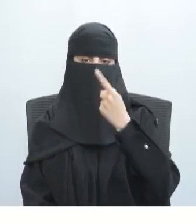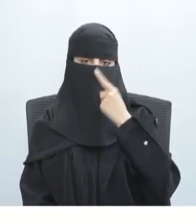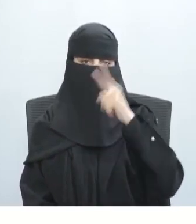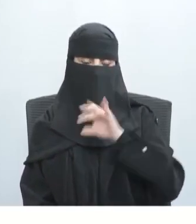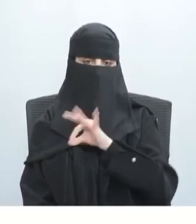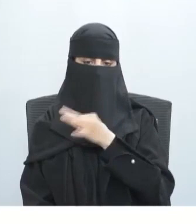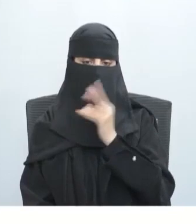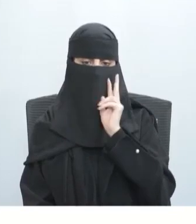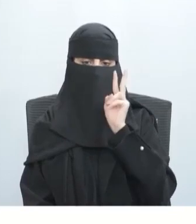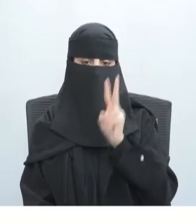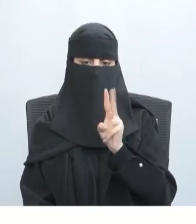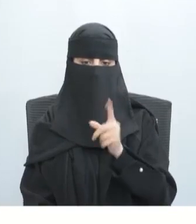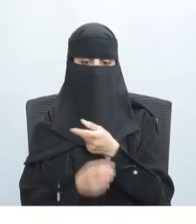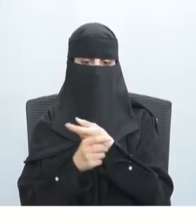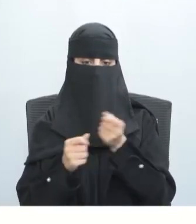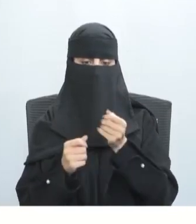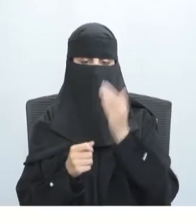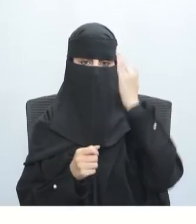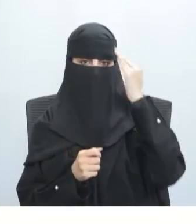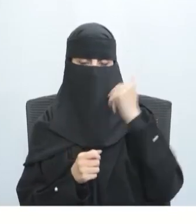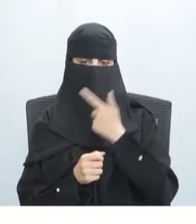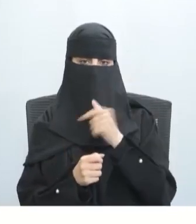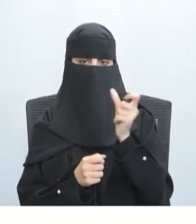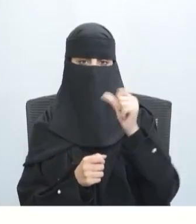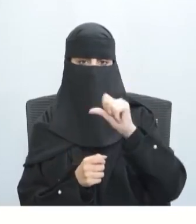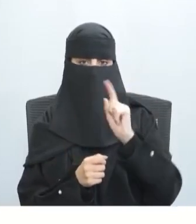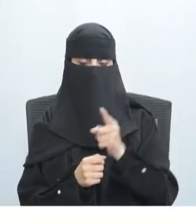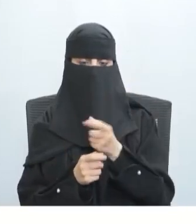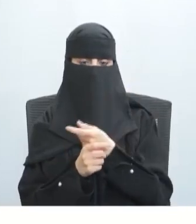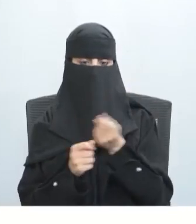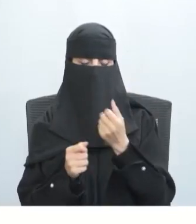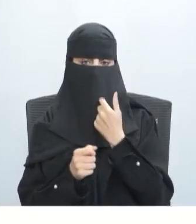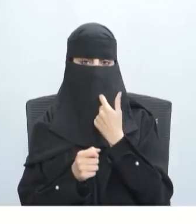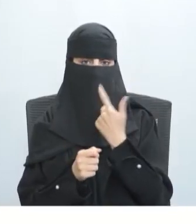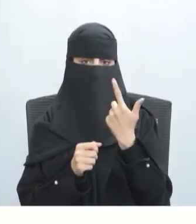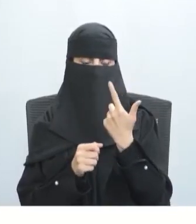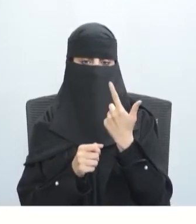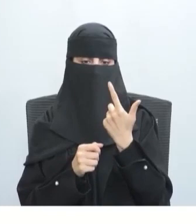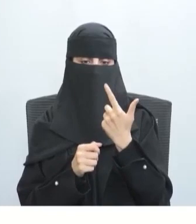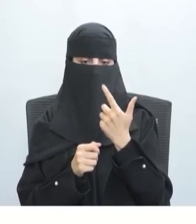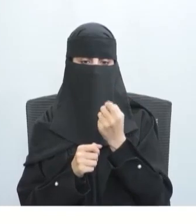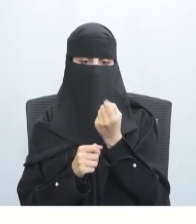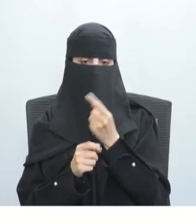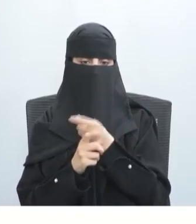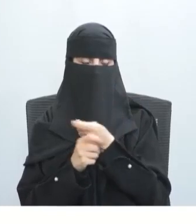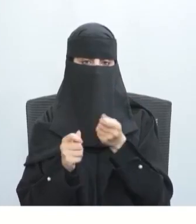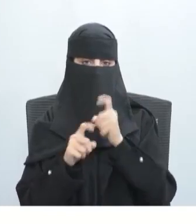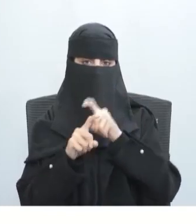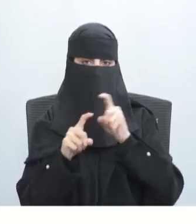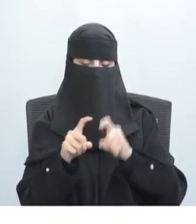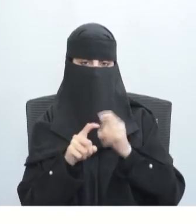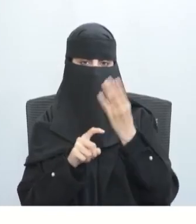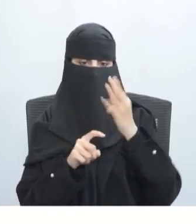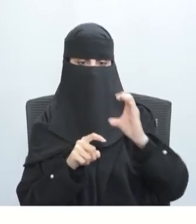دعونا ناخذ هذا النشاط استثمرت نور مبلغ 700 ريال بعائد نسبته